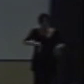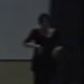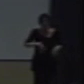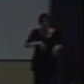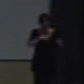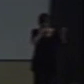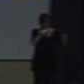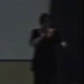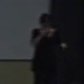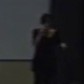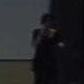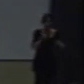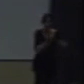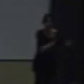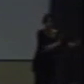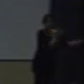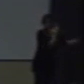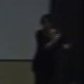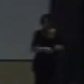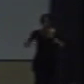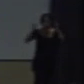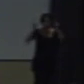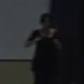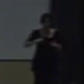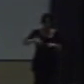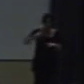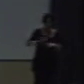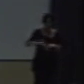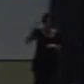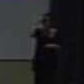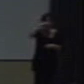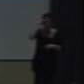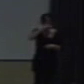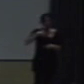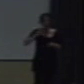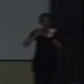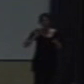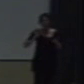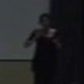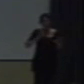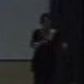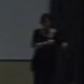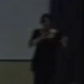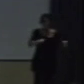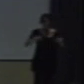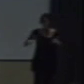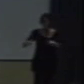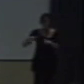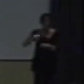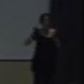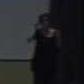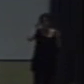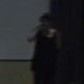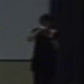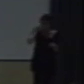policial. En els dies següents, els Mossos d'Esquadra van organitzar redades de prostitutes pel centre de la ciutat acompanyats